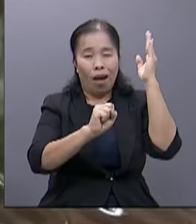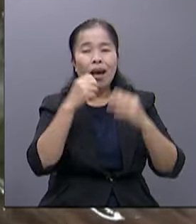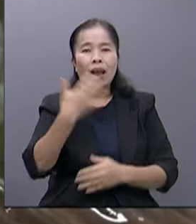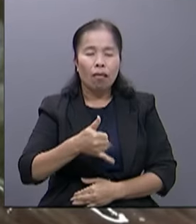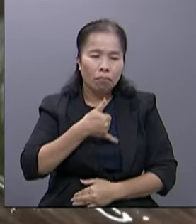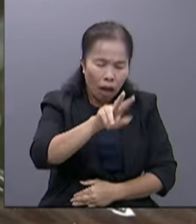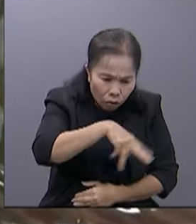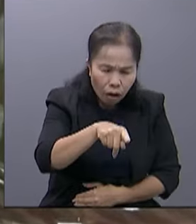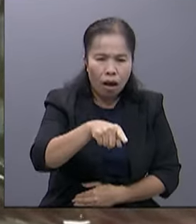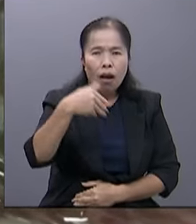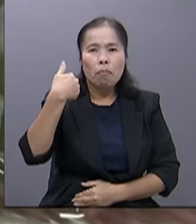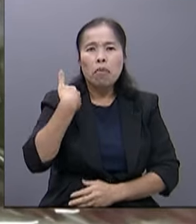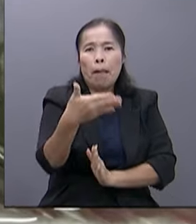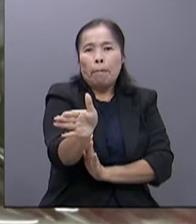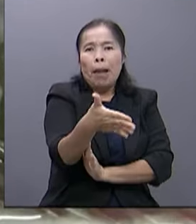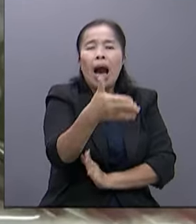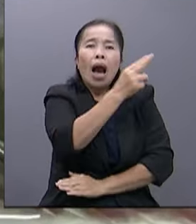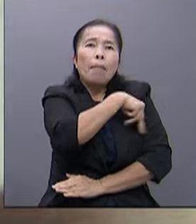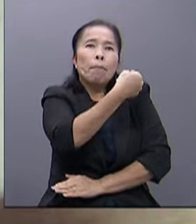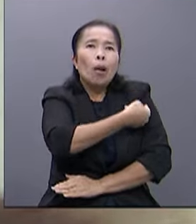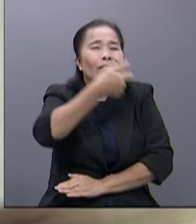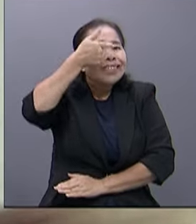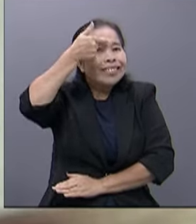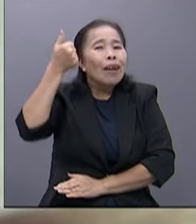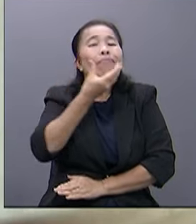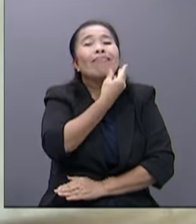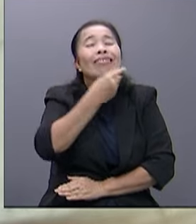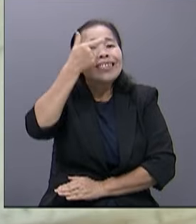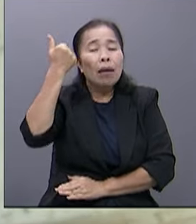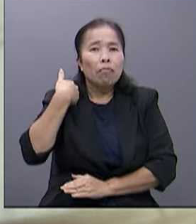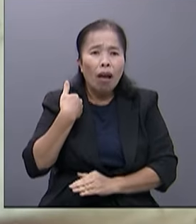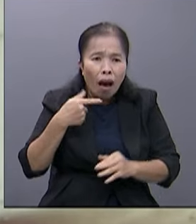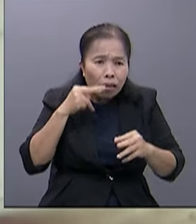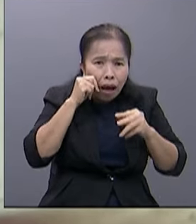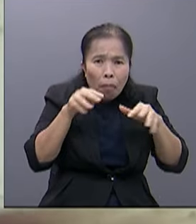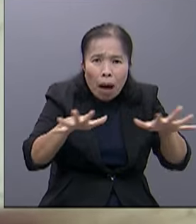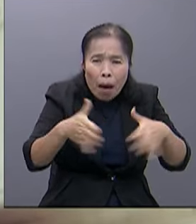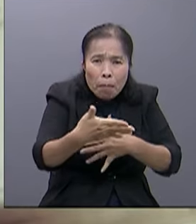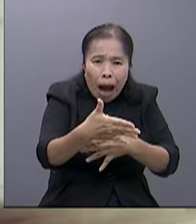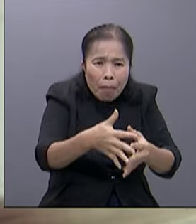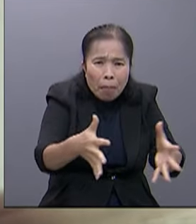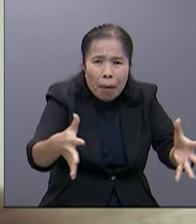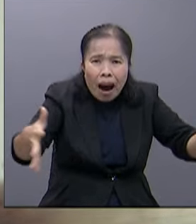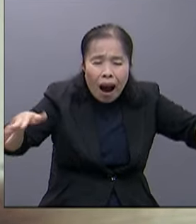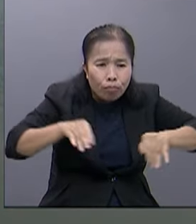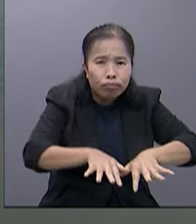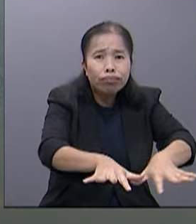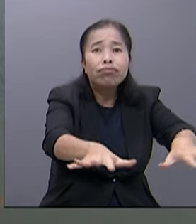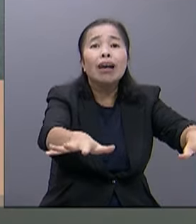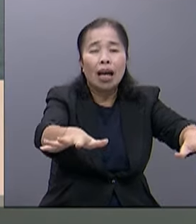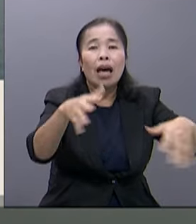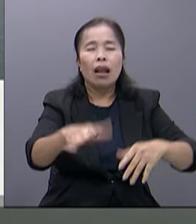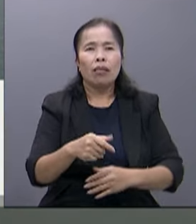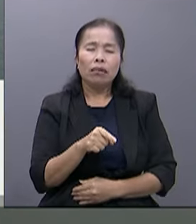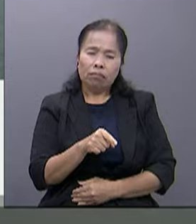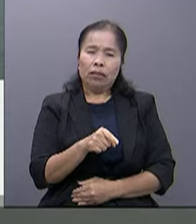จายสายพันธุ์ของปลาหมอคางดำอยู่ในลำคลองหลายแห่งแถวๆอำเภอระโนดค่ะโดยพบว่ากระจ